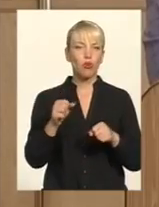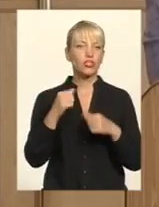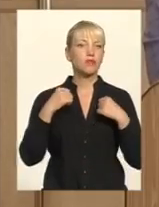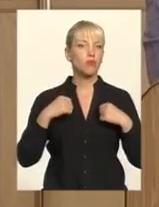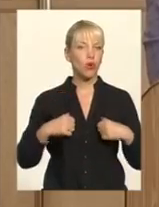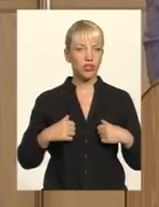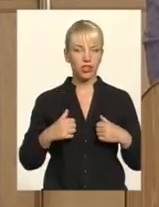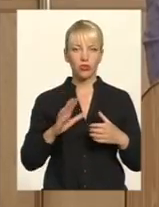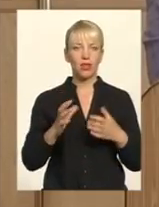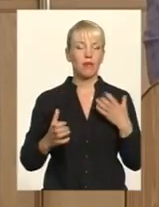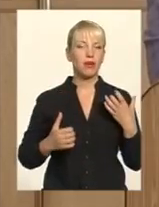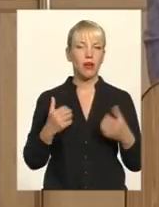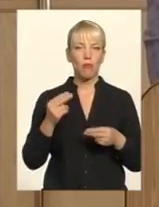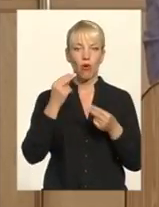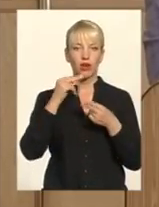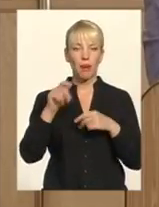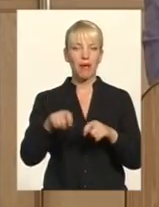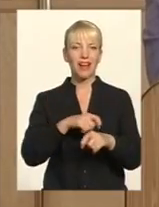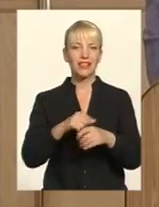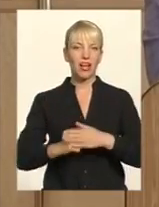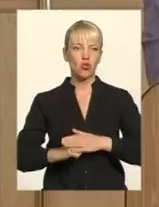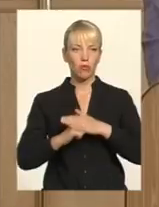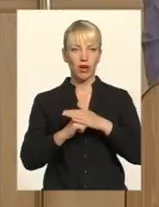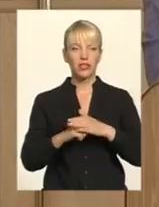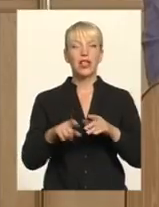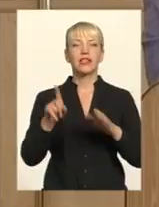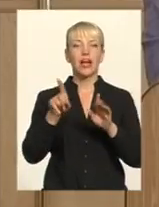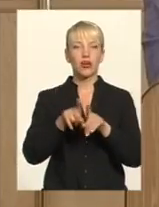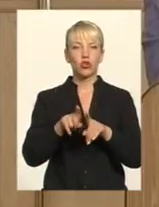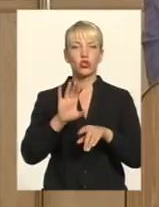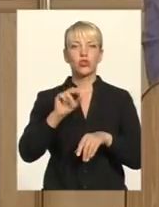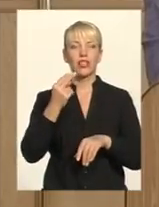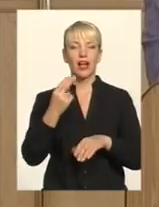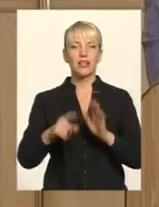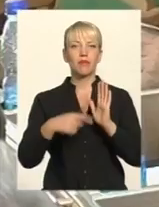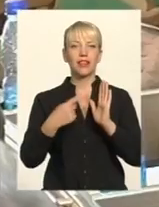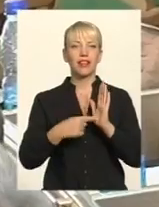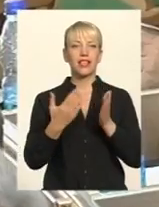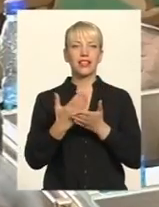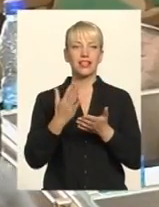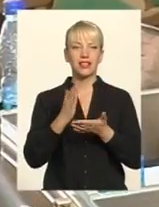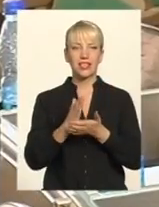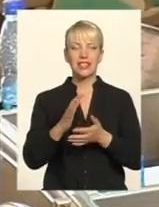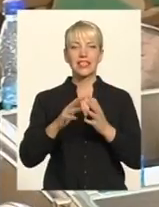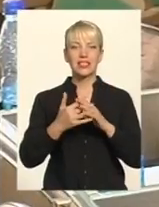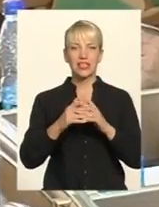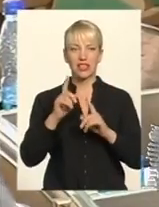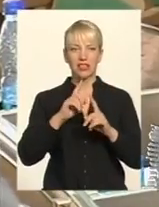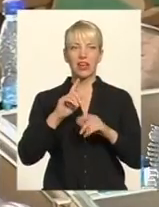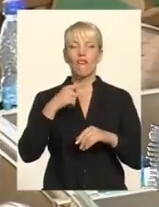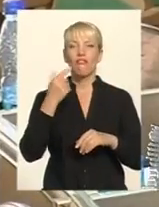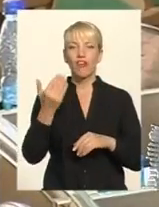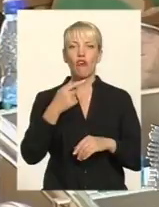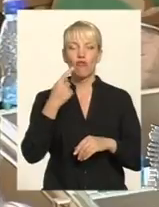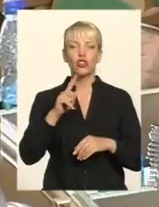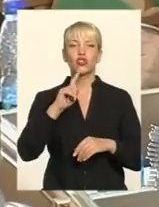покращувати матеріальну базу, в тому числі і соціальні питання, які є сьогодні в сільській раді. Ви кажете, наша група не буде підтримувати. А на